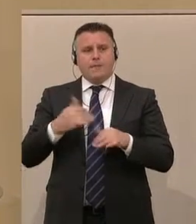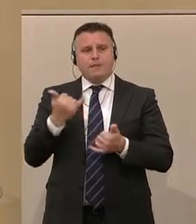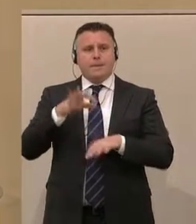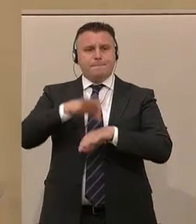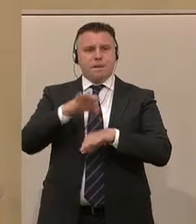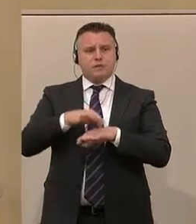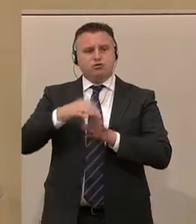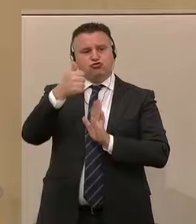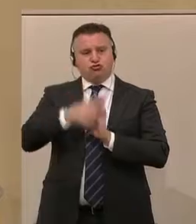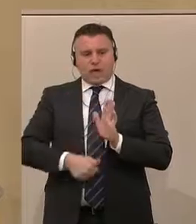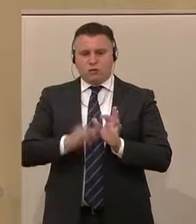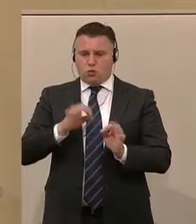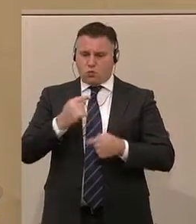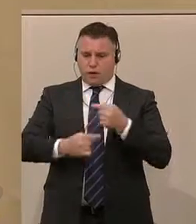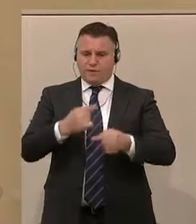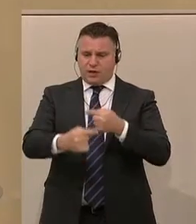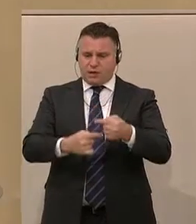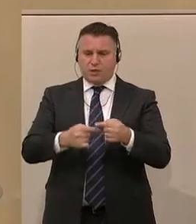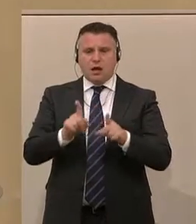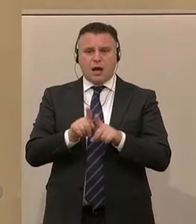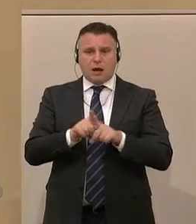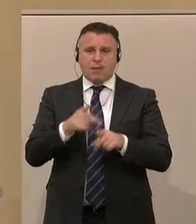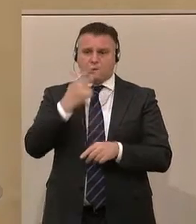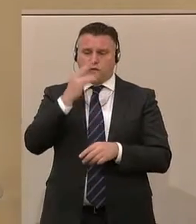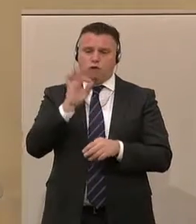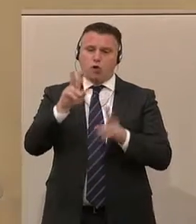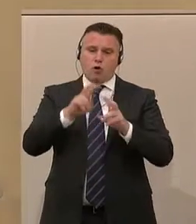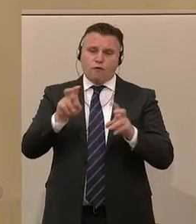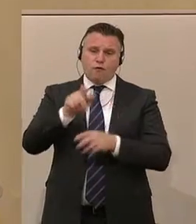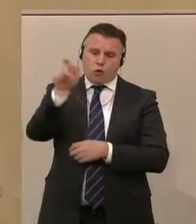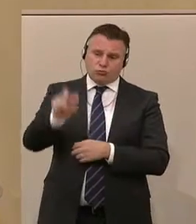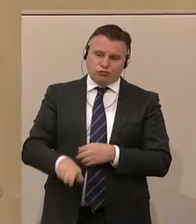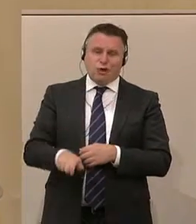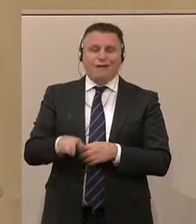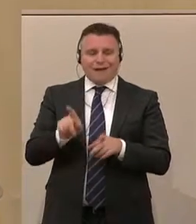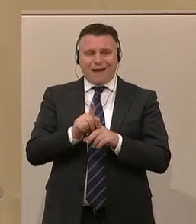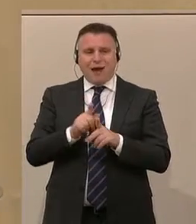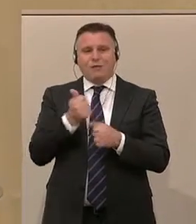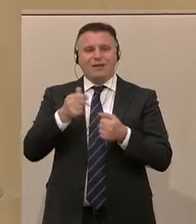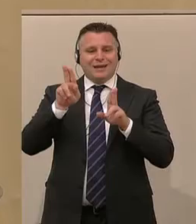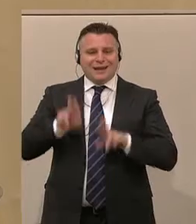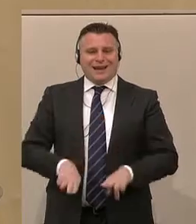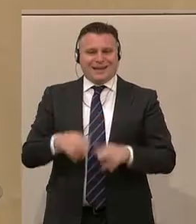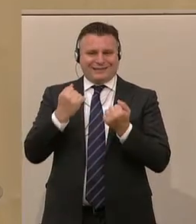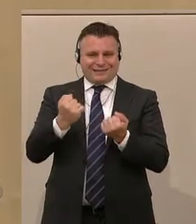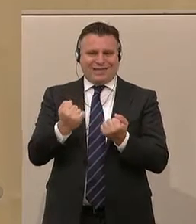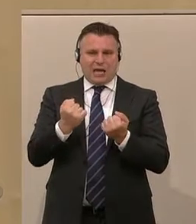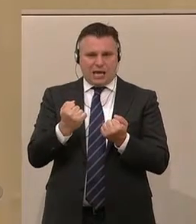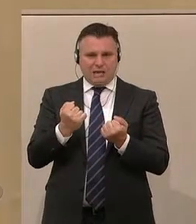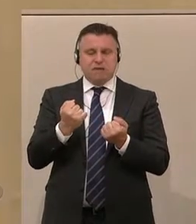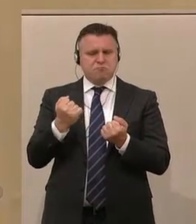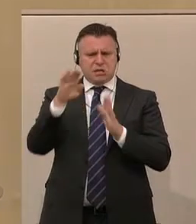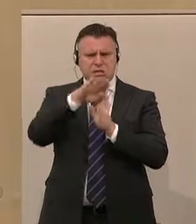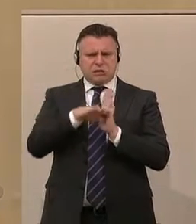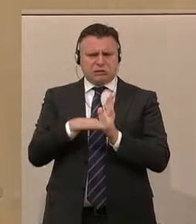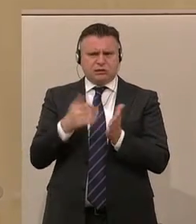Standards. Es geht uns aber auch um das Thema Rechtssicherheit für Forscherinnen und Forscher. Und das war ja eigentlich der Grundgedanke dieses Gesetzes.